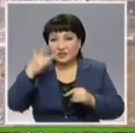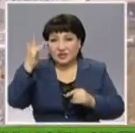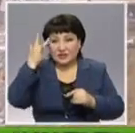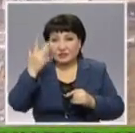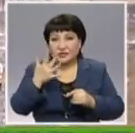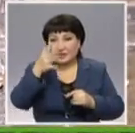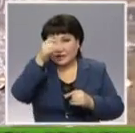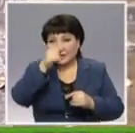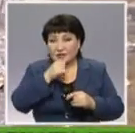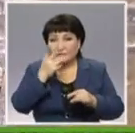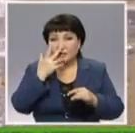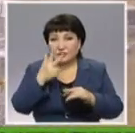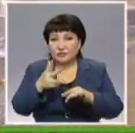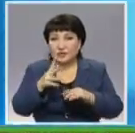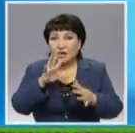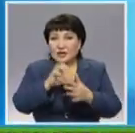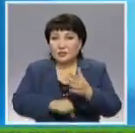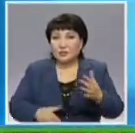көлемінде айыппұл төлейді.